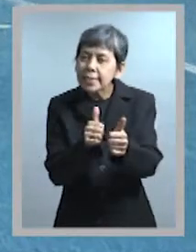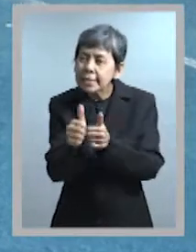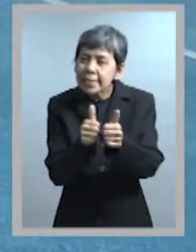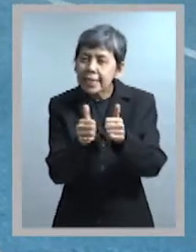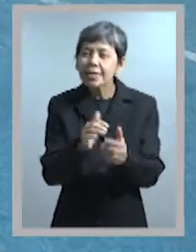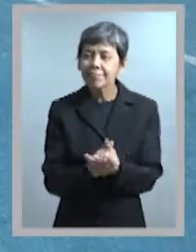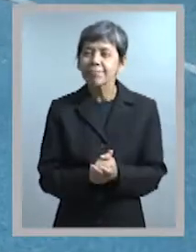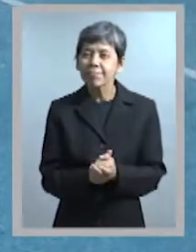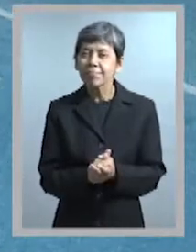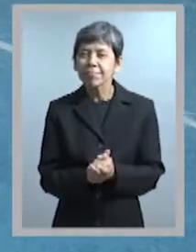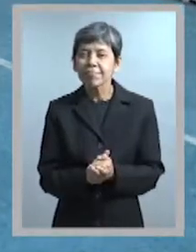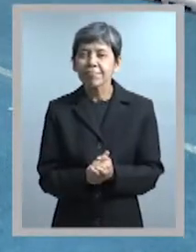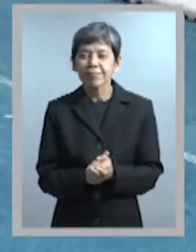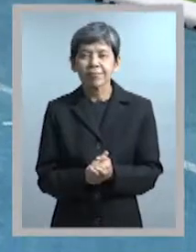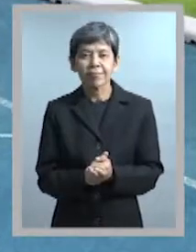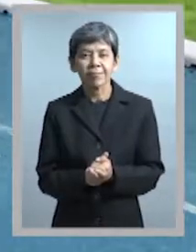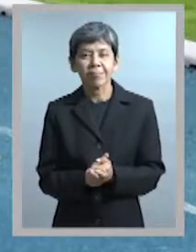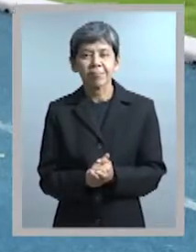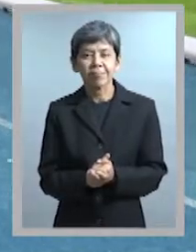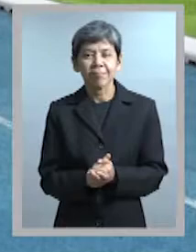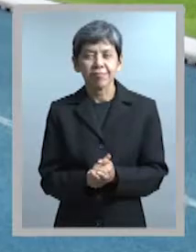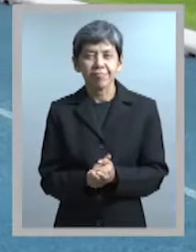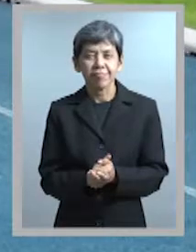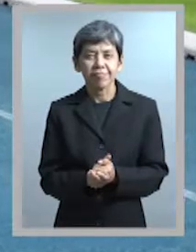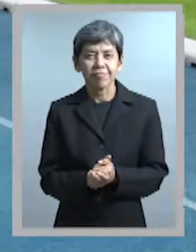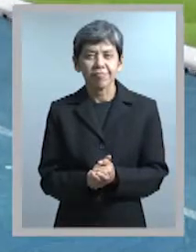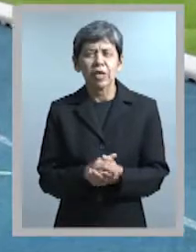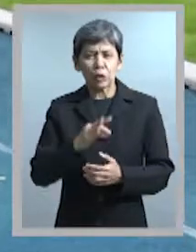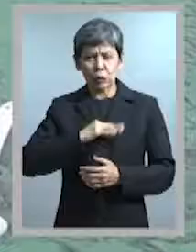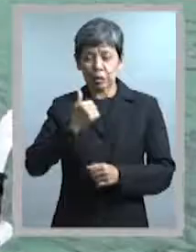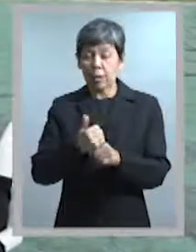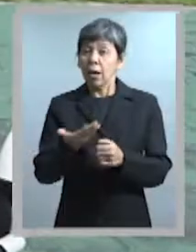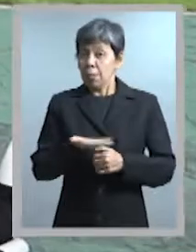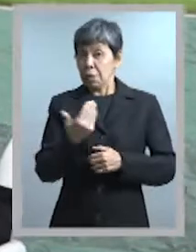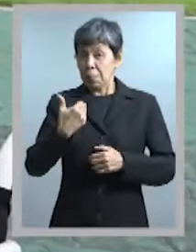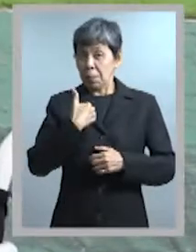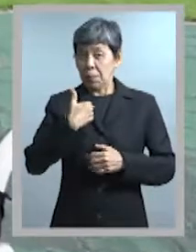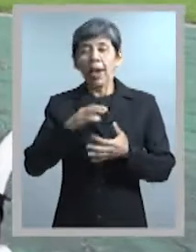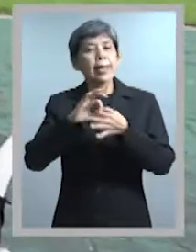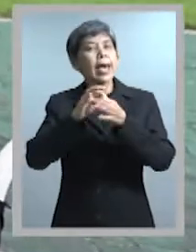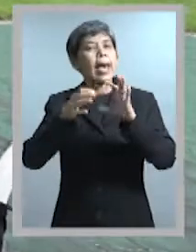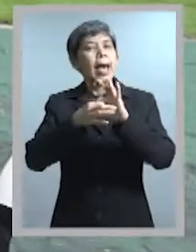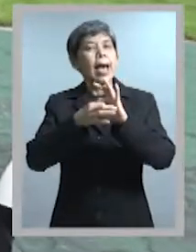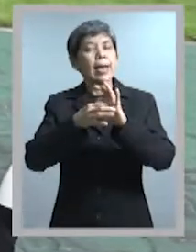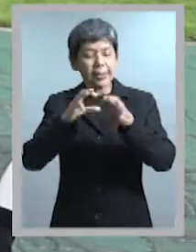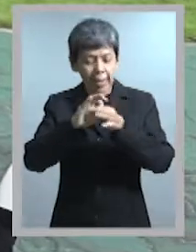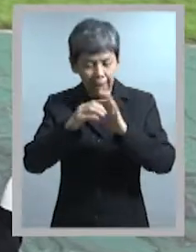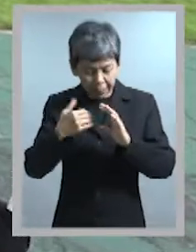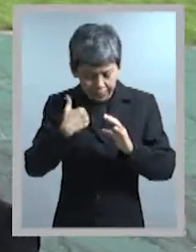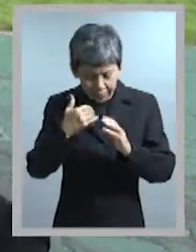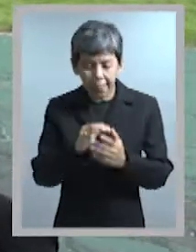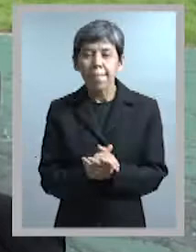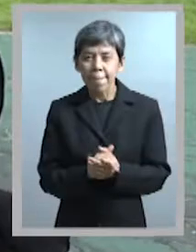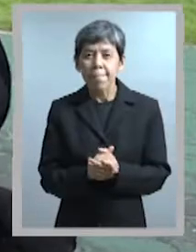แข่งขันที่นี่ฮะคิดว่าจะเกิดประโยชน์อะไรให้กับน้องบ้างครับ ประโยชน์ก็คือน้องจะได้มีกีฬา